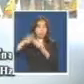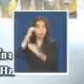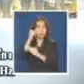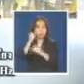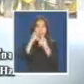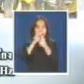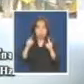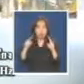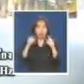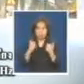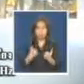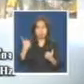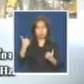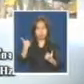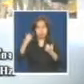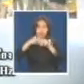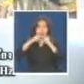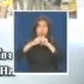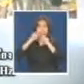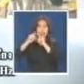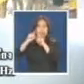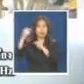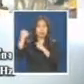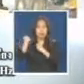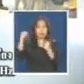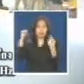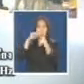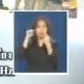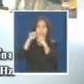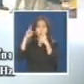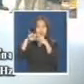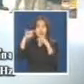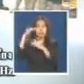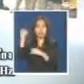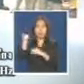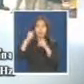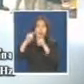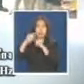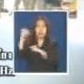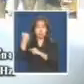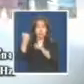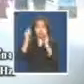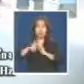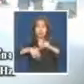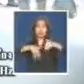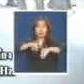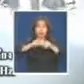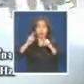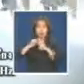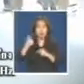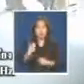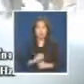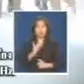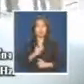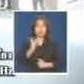าแน่นอนครับก็ยังมีบางเรื่องซึ่งมีความไม่เหมาะสมแล้วก็มีเหตุการณ์ที่มีผลทำให้พี่น้องประชาชนสะเทือนใจนะครับซึ่งผมจ